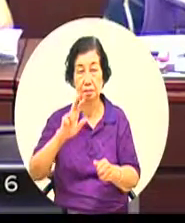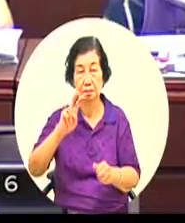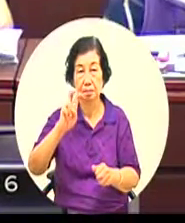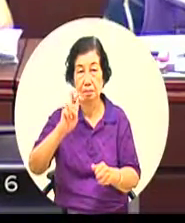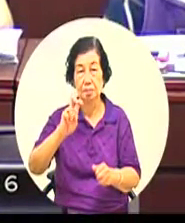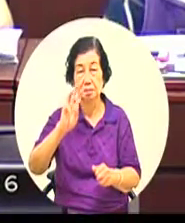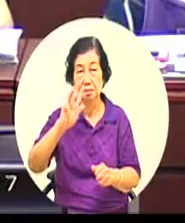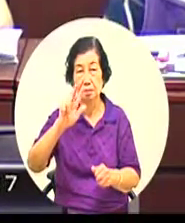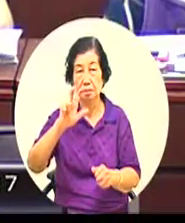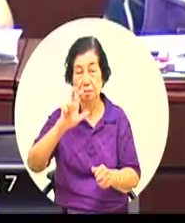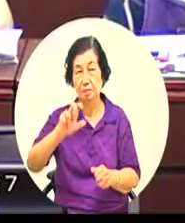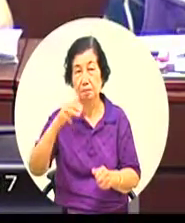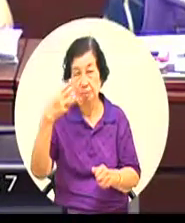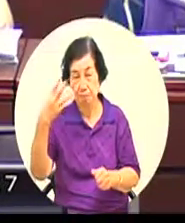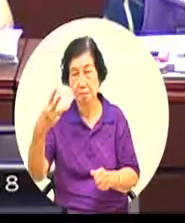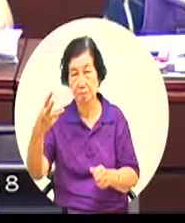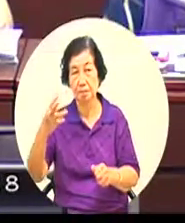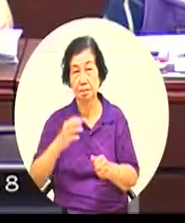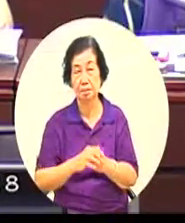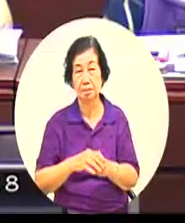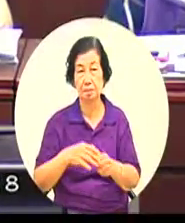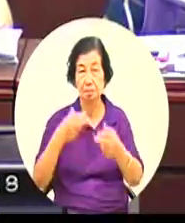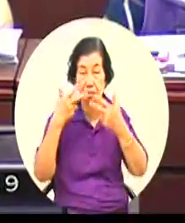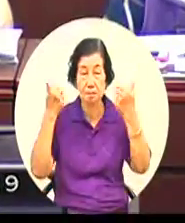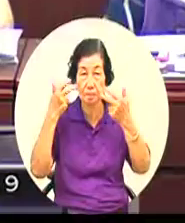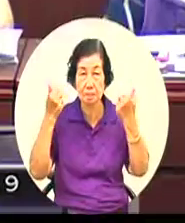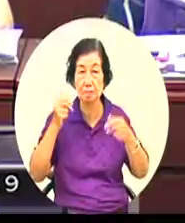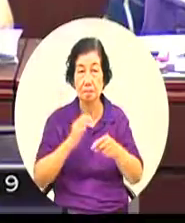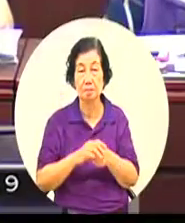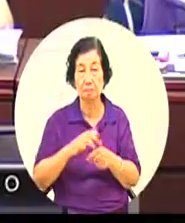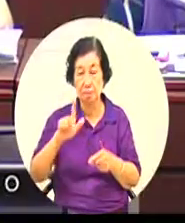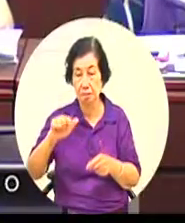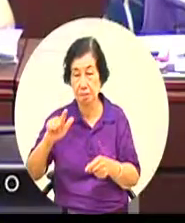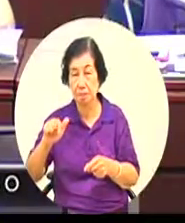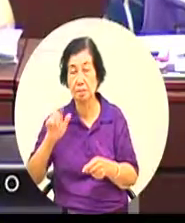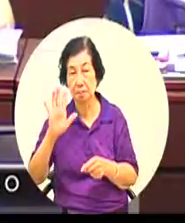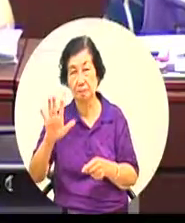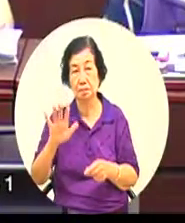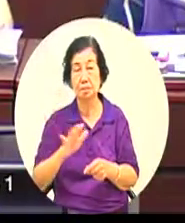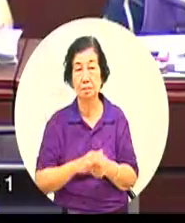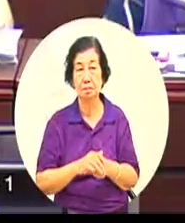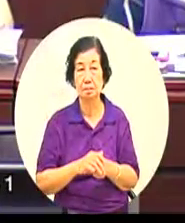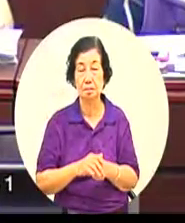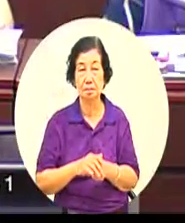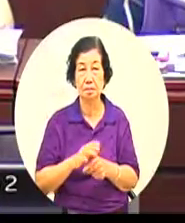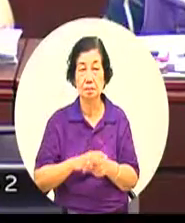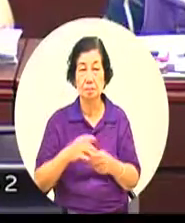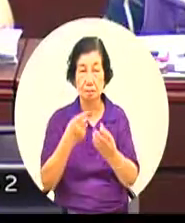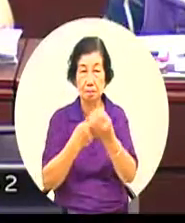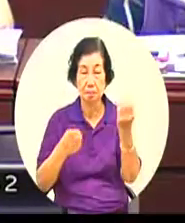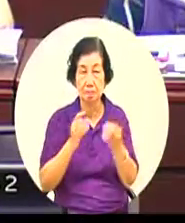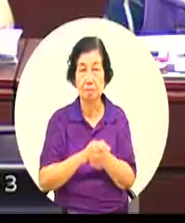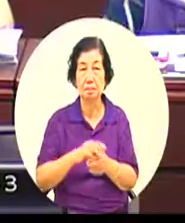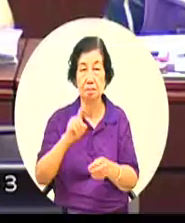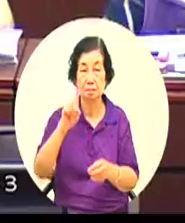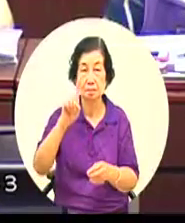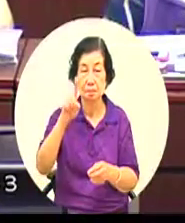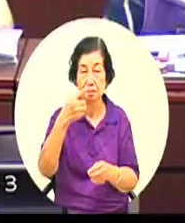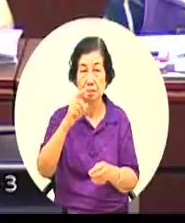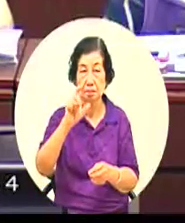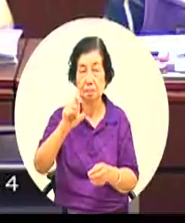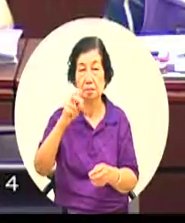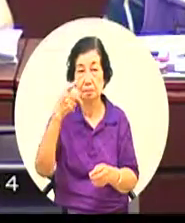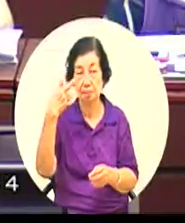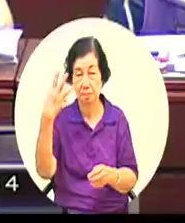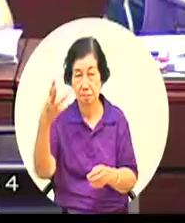师，非原民的学校呢也有73个原住民老师，所以整体我们有163位原住民的老师。其